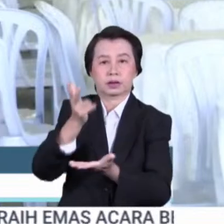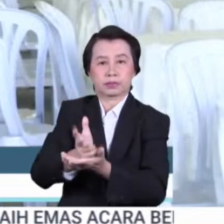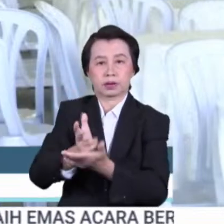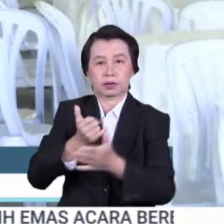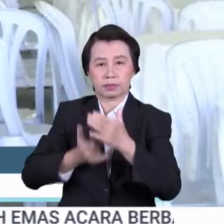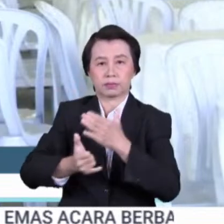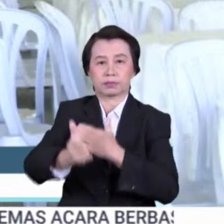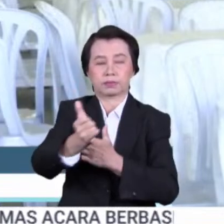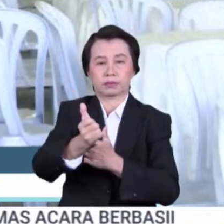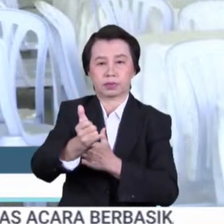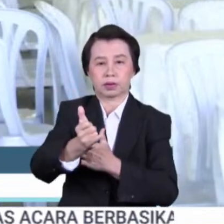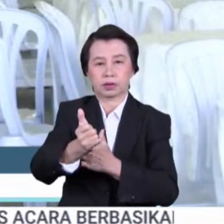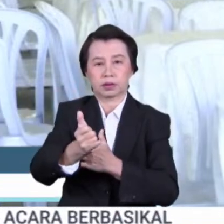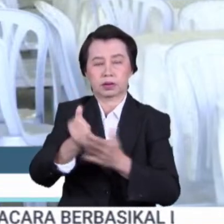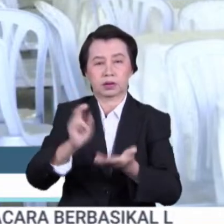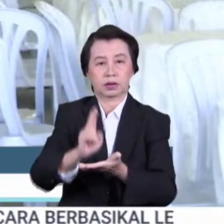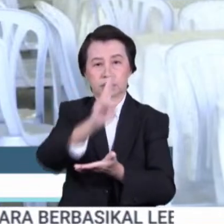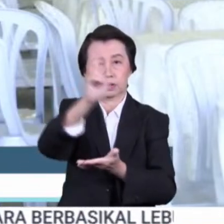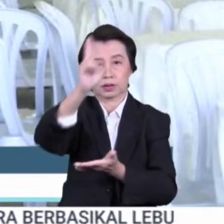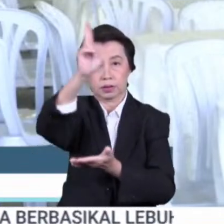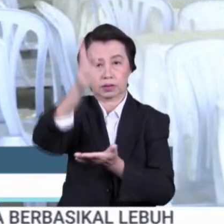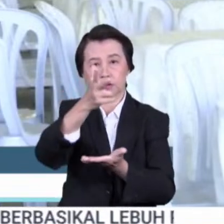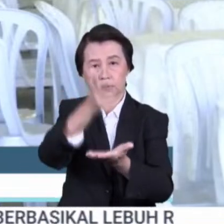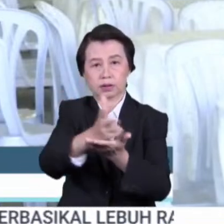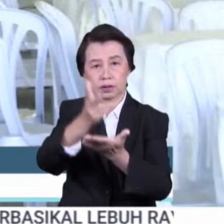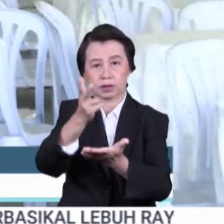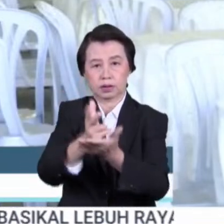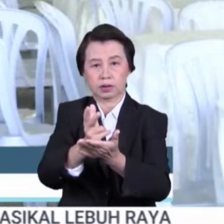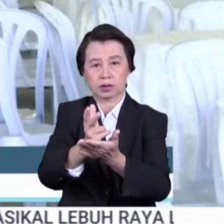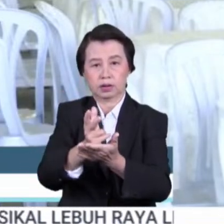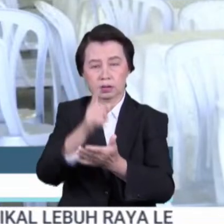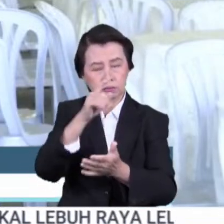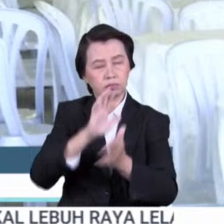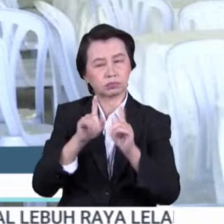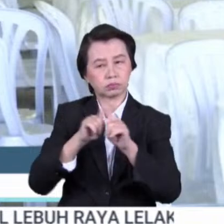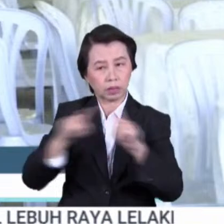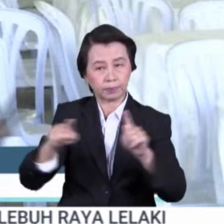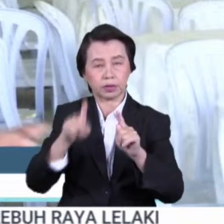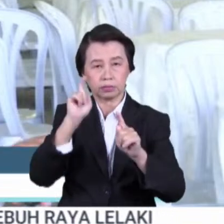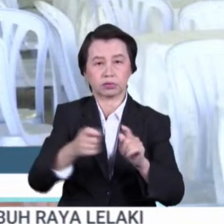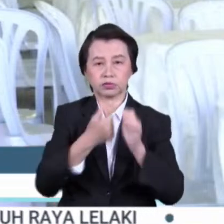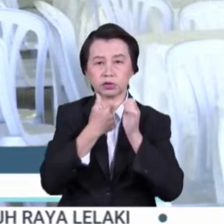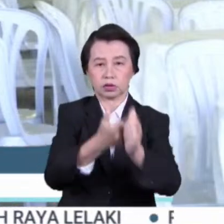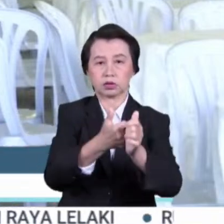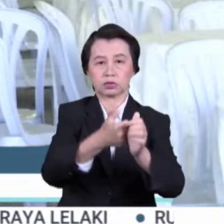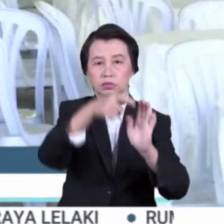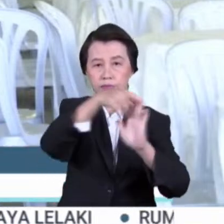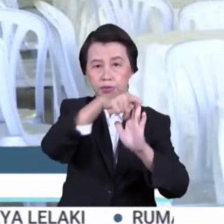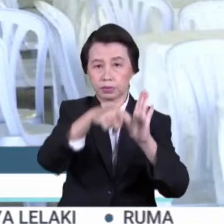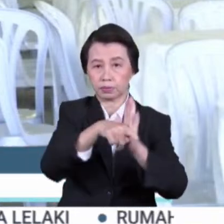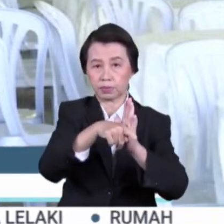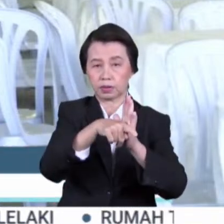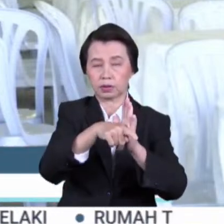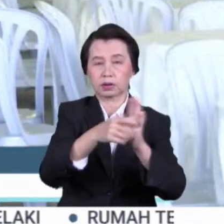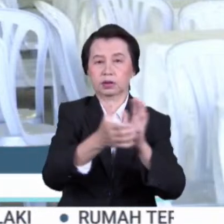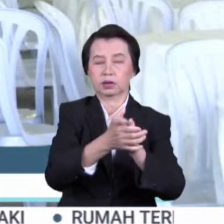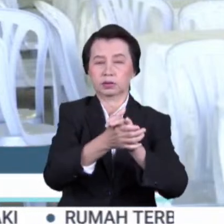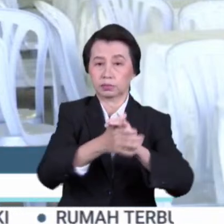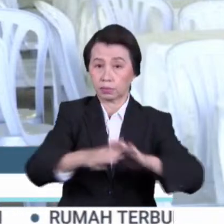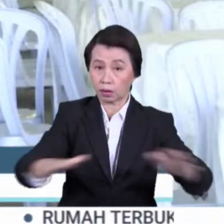memasuki di dalam Uniza ini. Mereka perlu mematuhi segala peraturan dan juga arahan pihak keselamatan